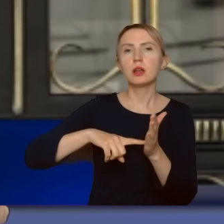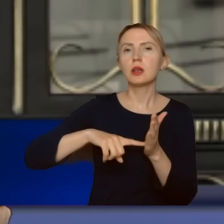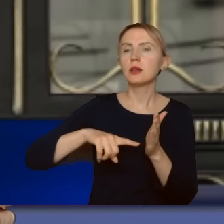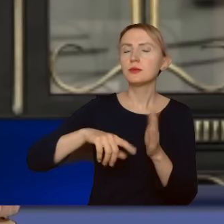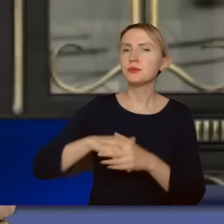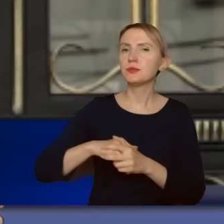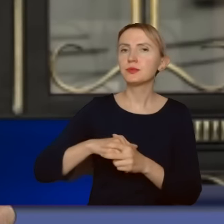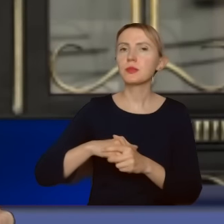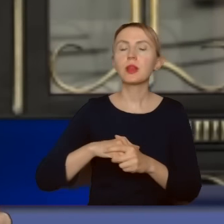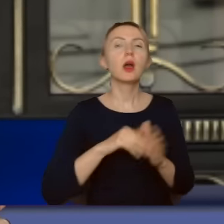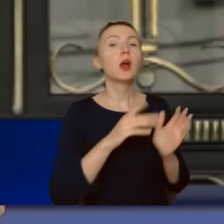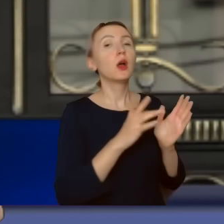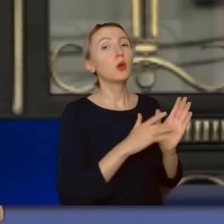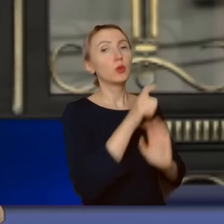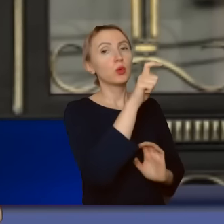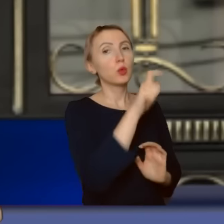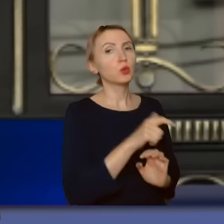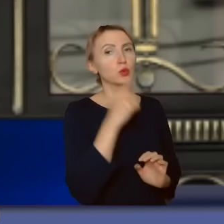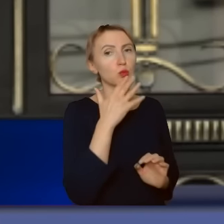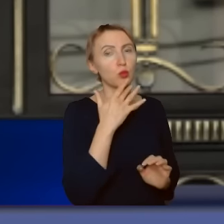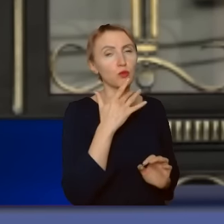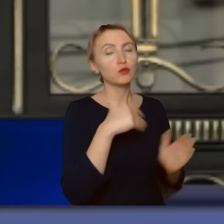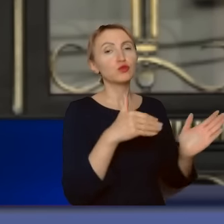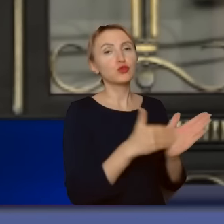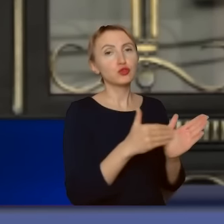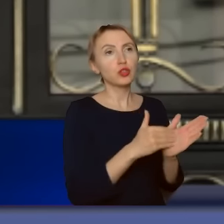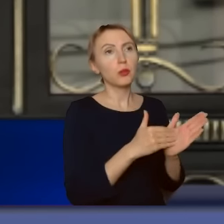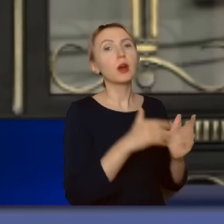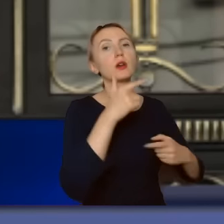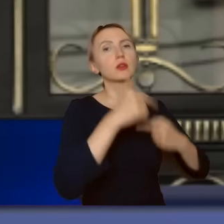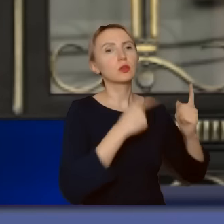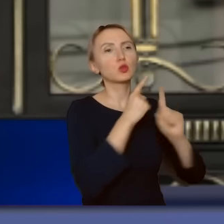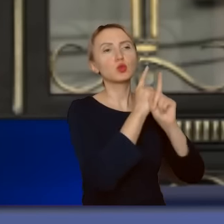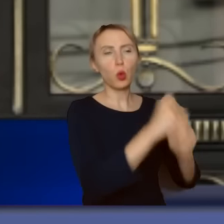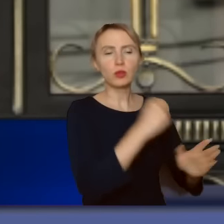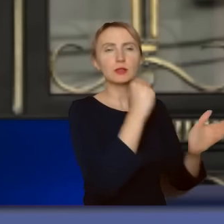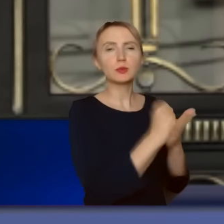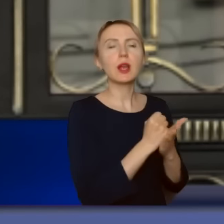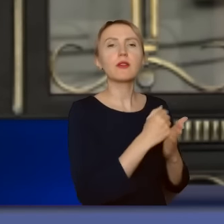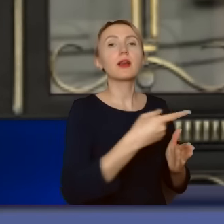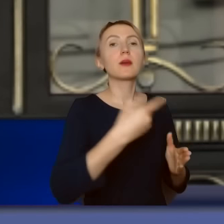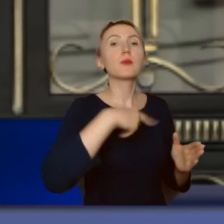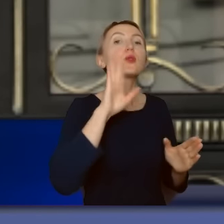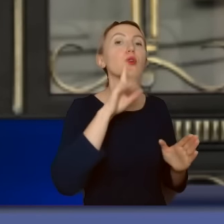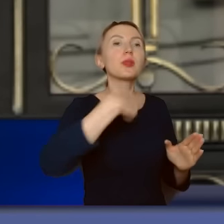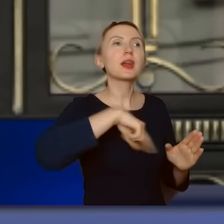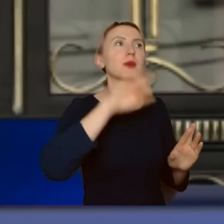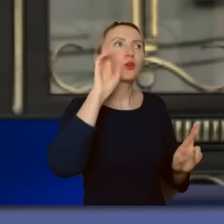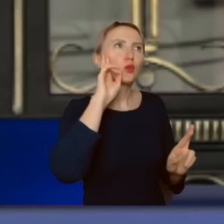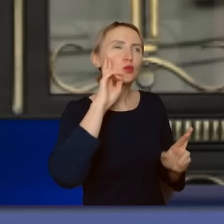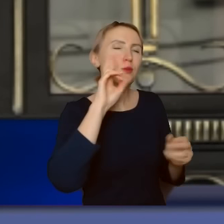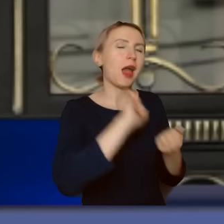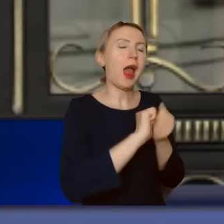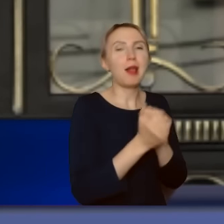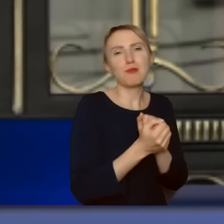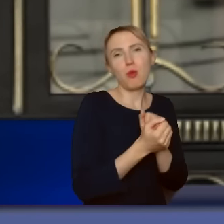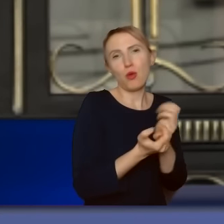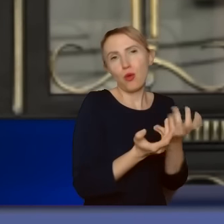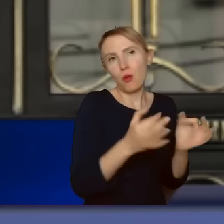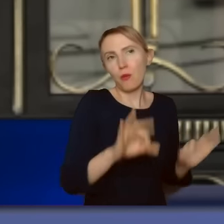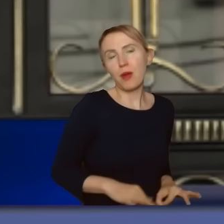Czyli Donald Tusk mówi, że należy postępować zgodnie z prawem, tak jak my je rozumiemy, albo tak jak pan